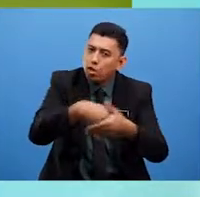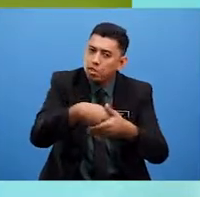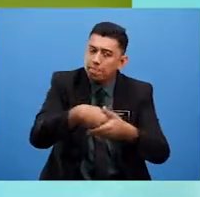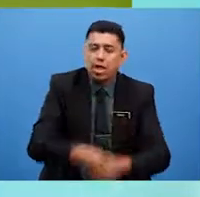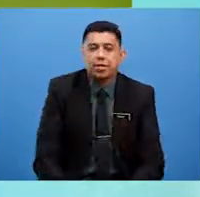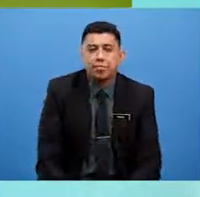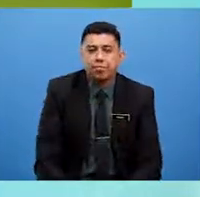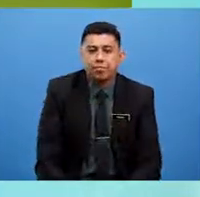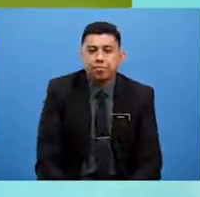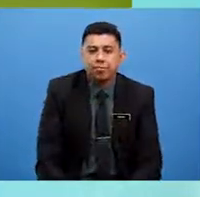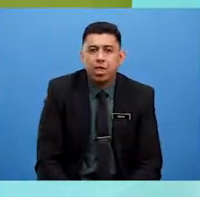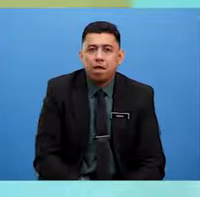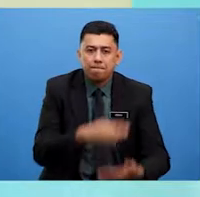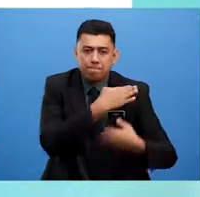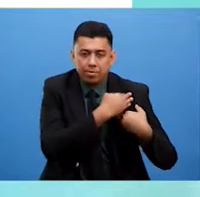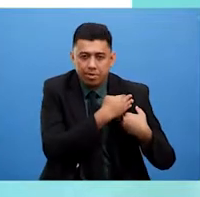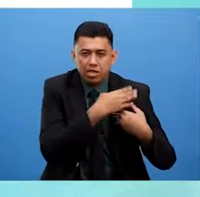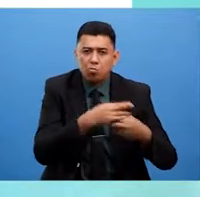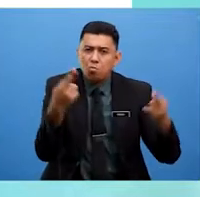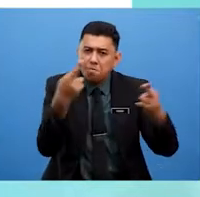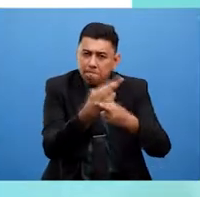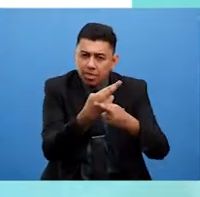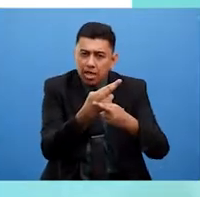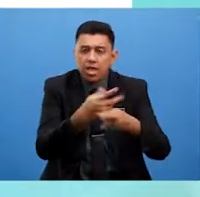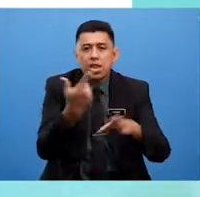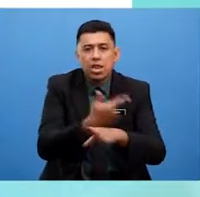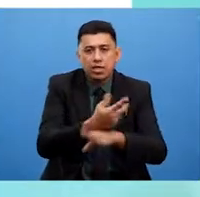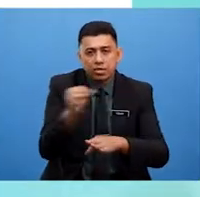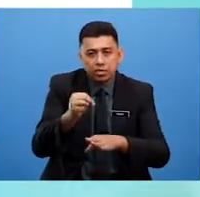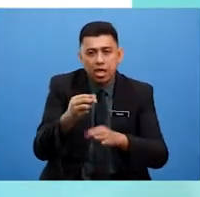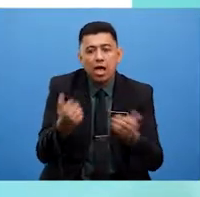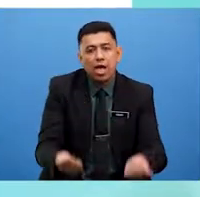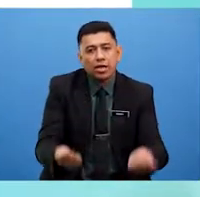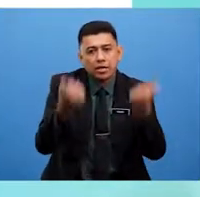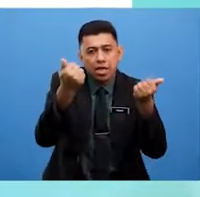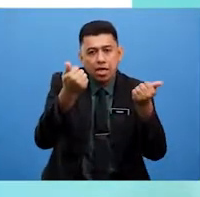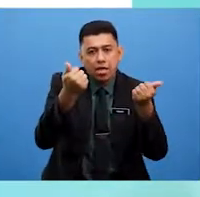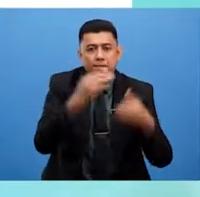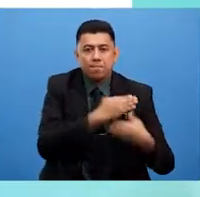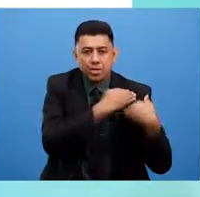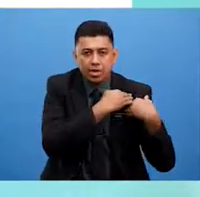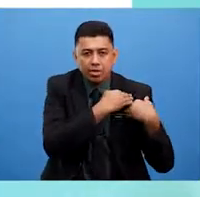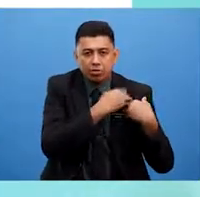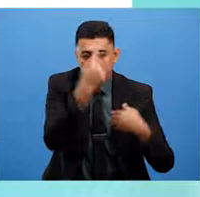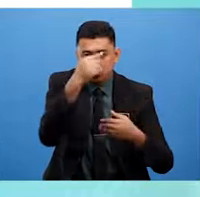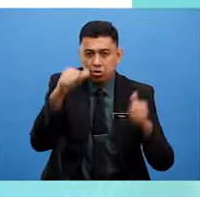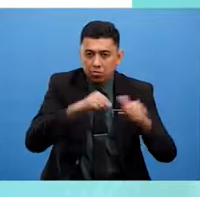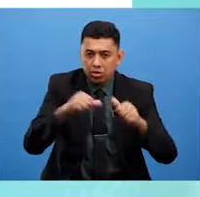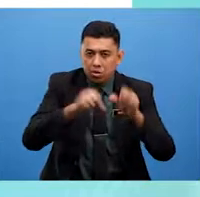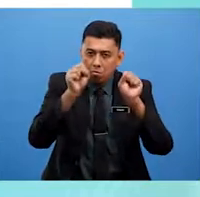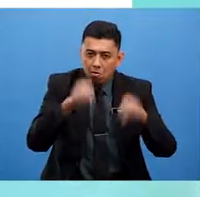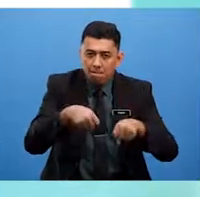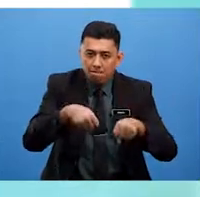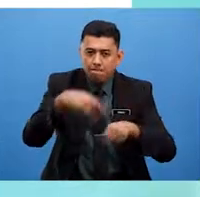Seterusnya ialah beban atau rintangan latihan, iaitu seperti mengangkat bebanan untuk aktiviti bench press dengan